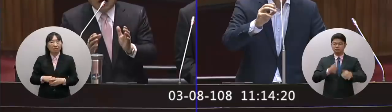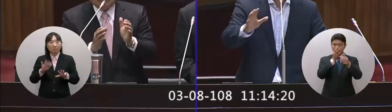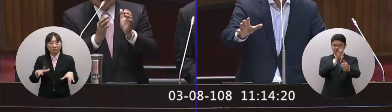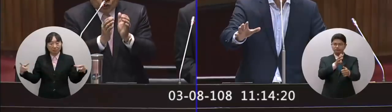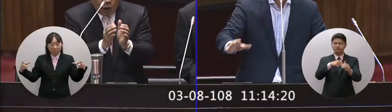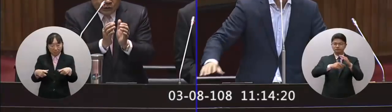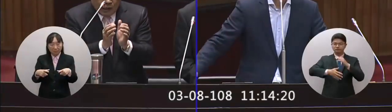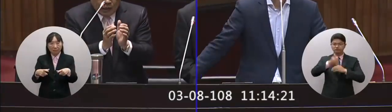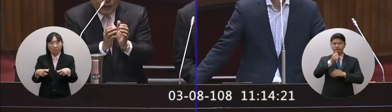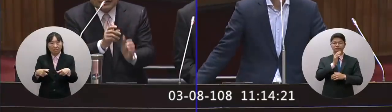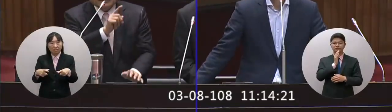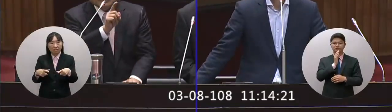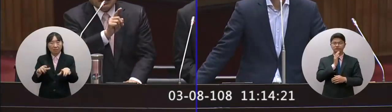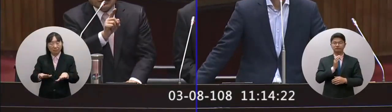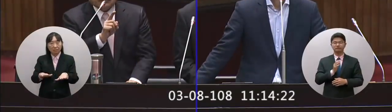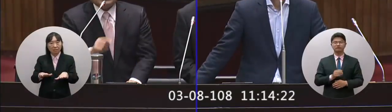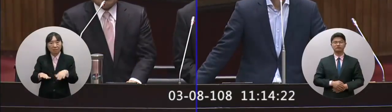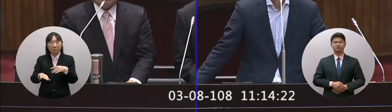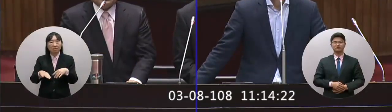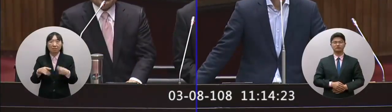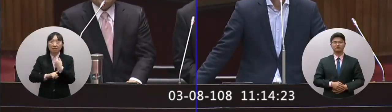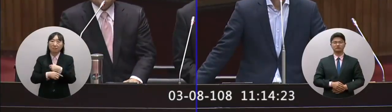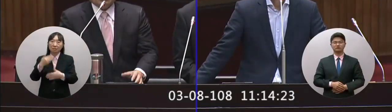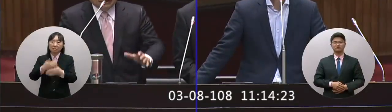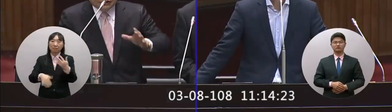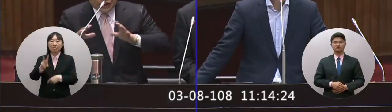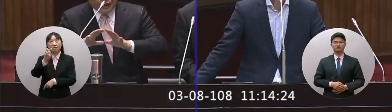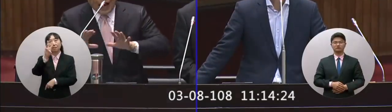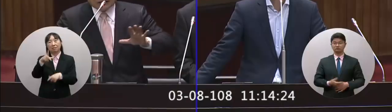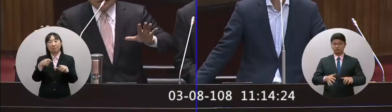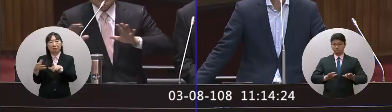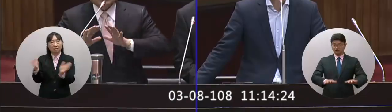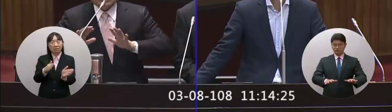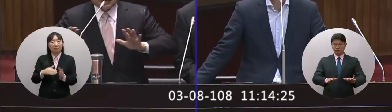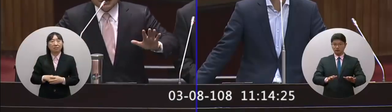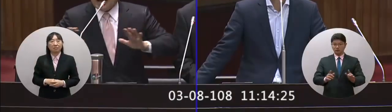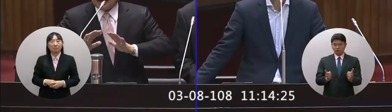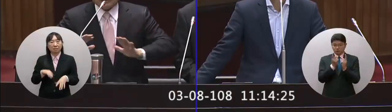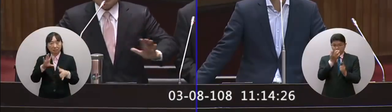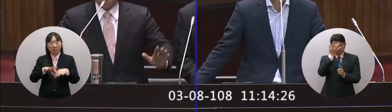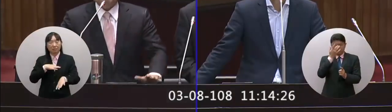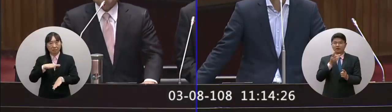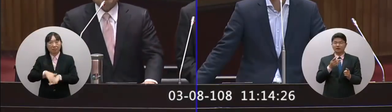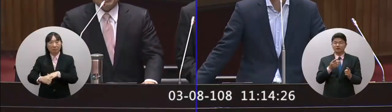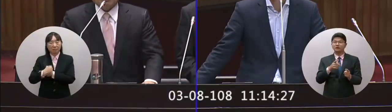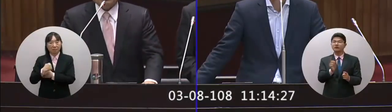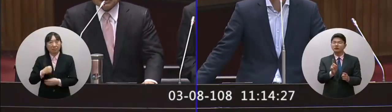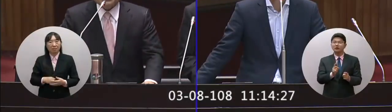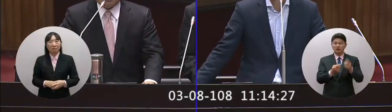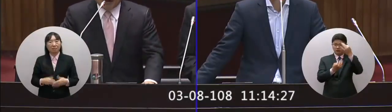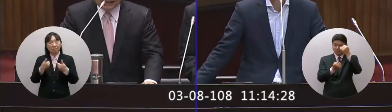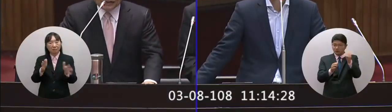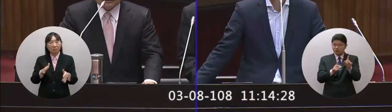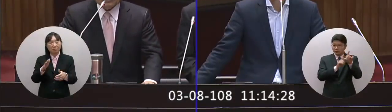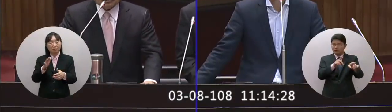们缩小到面积23公顷。 所以现在面临困境，没办法如期开始 新建的，不要